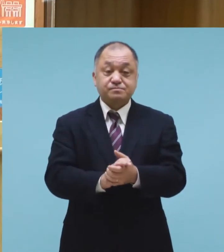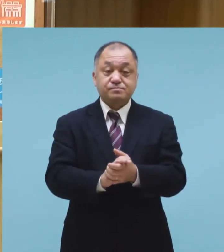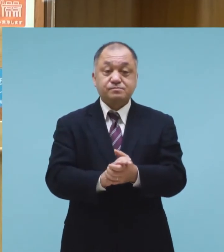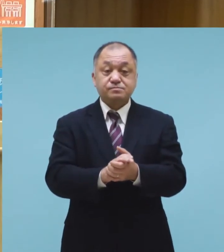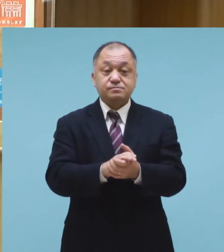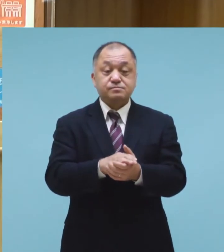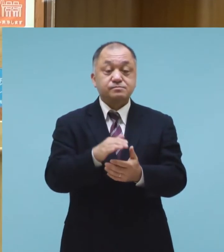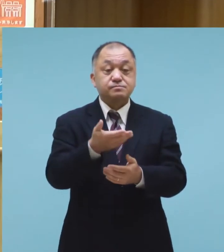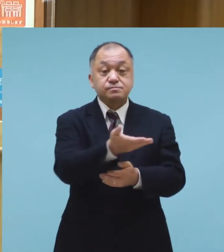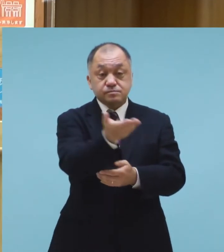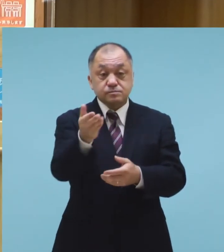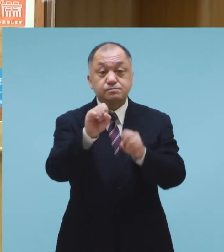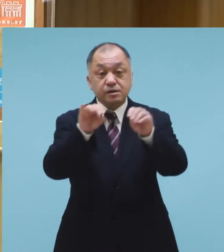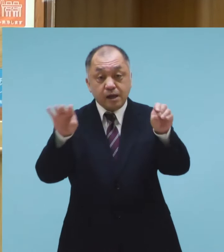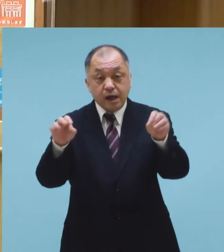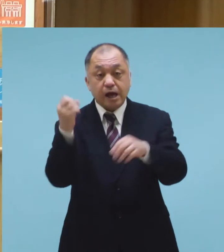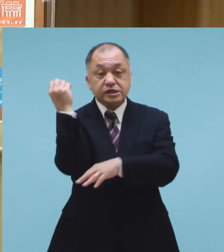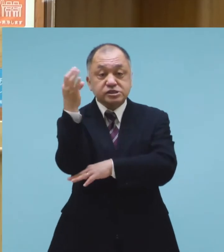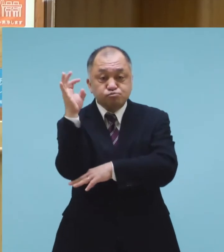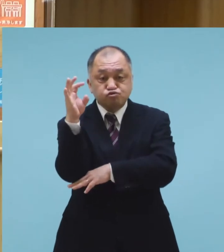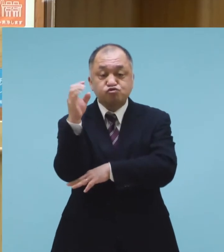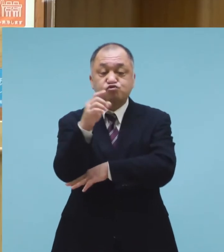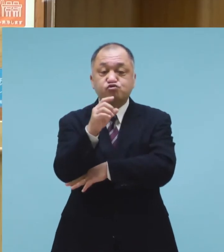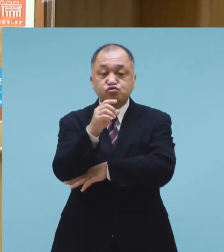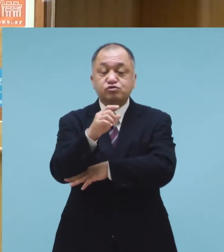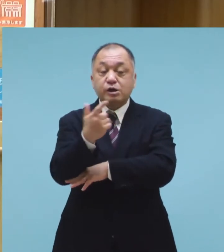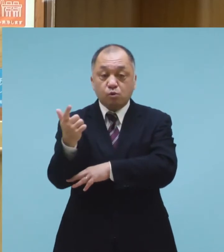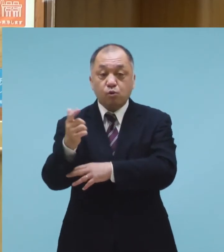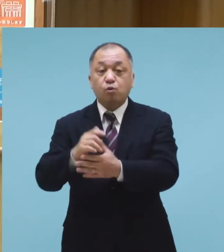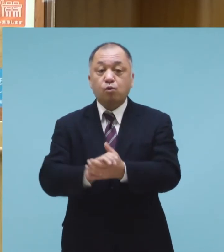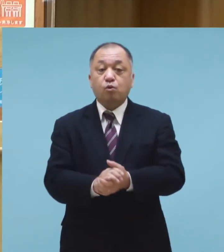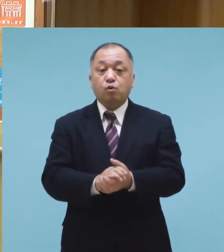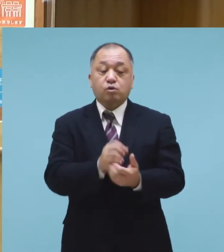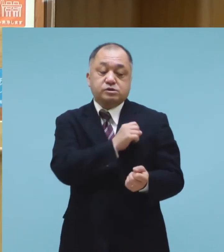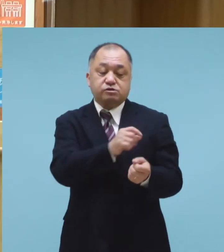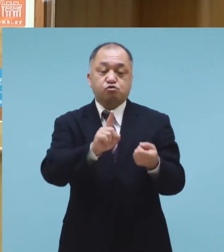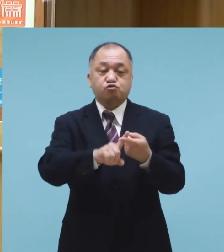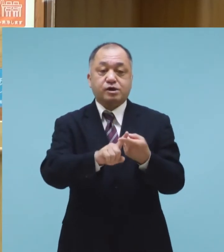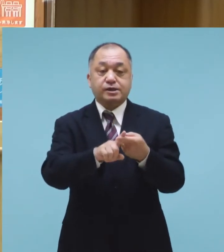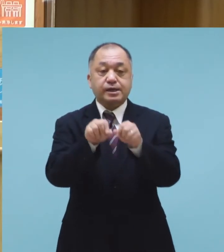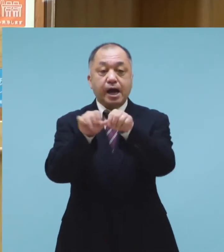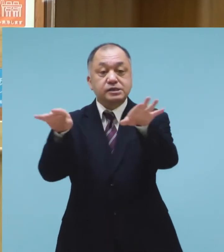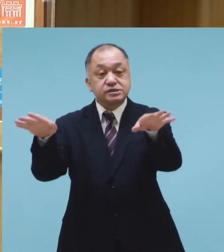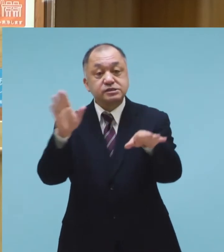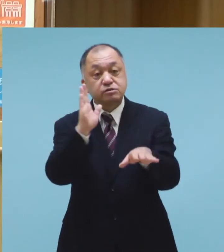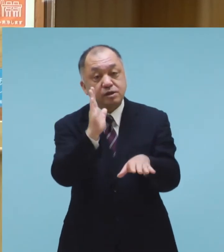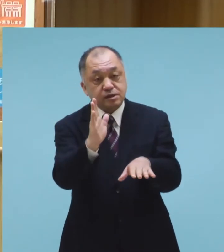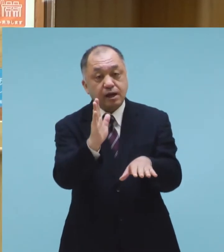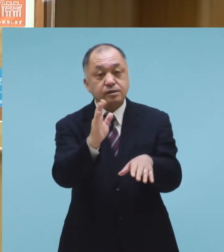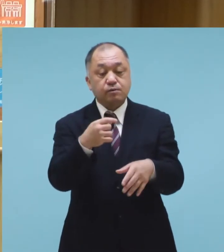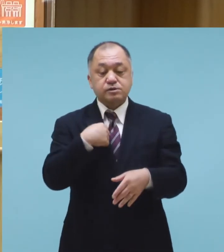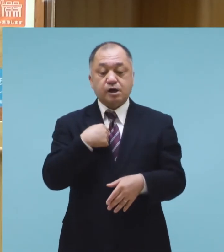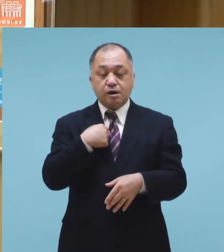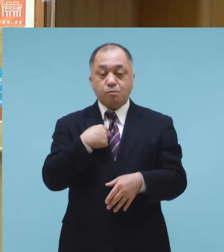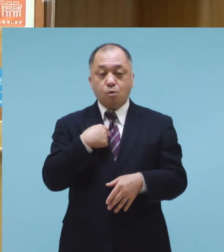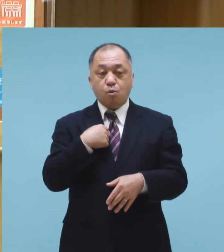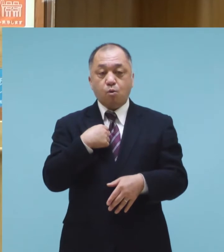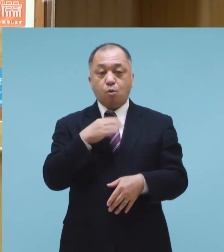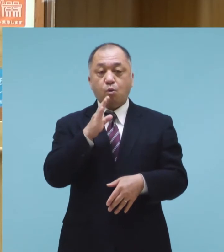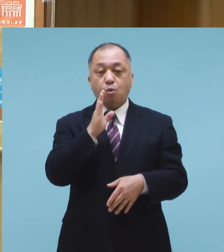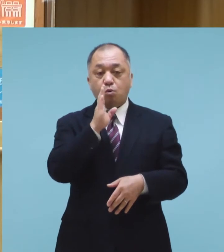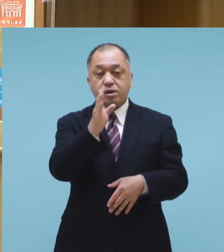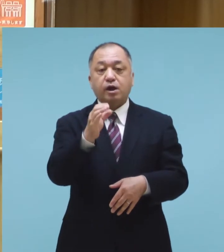皆様、その新聞だとかいろんなところでですね、積極的に発信してくださいって、こう私の方からもお願いしますけれ